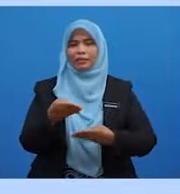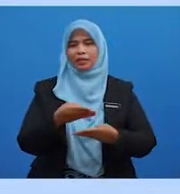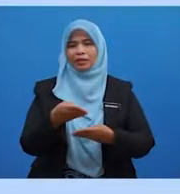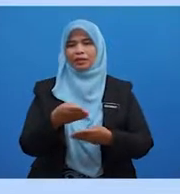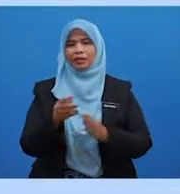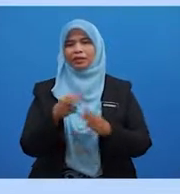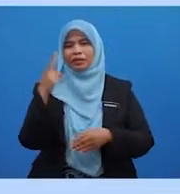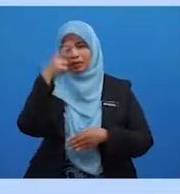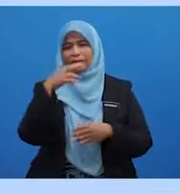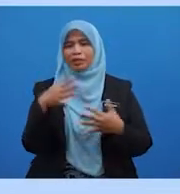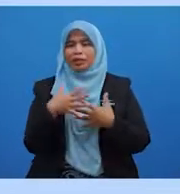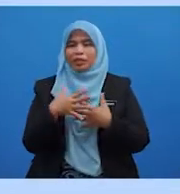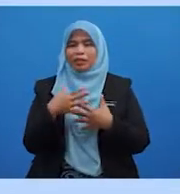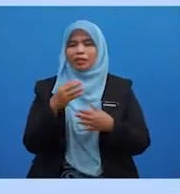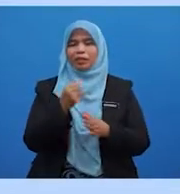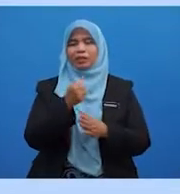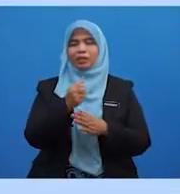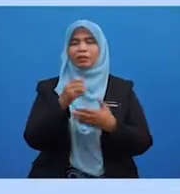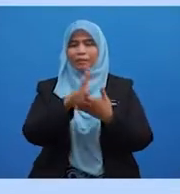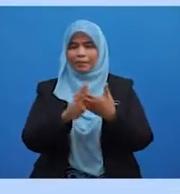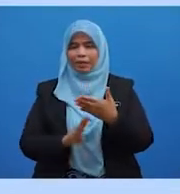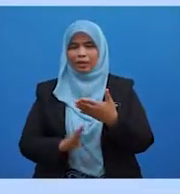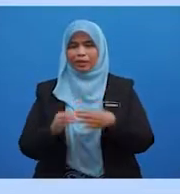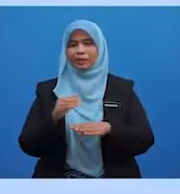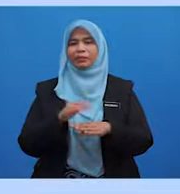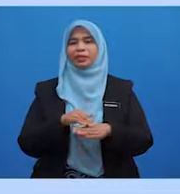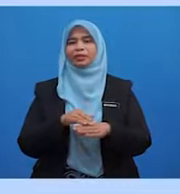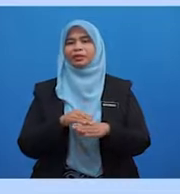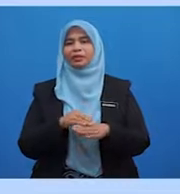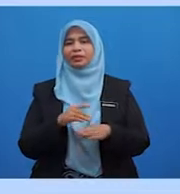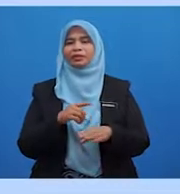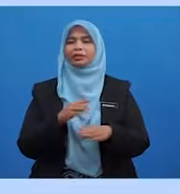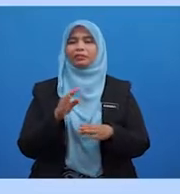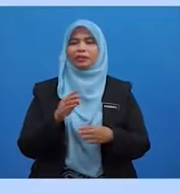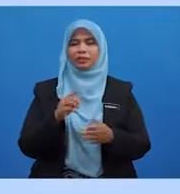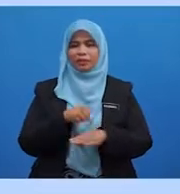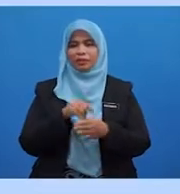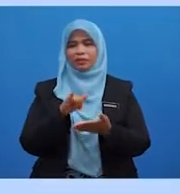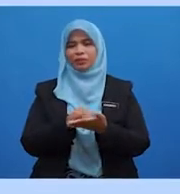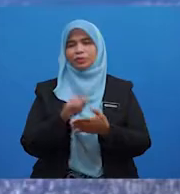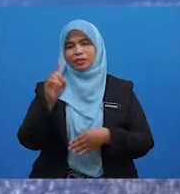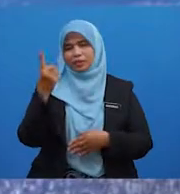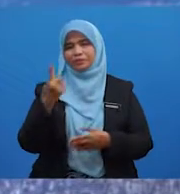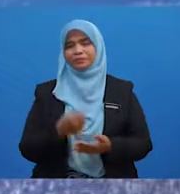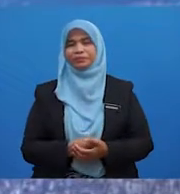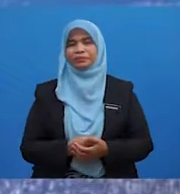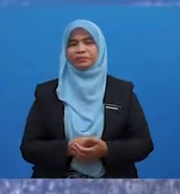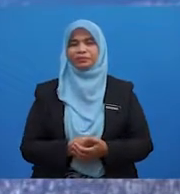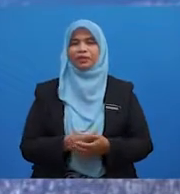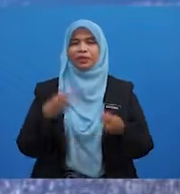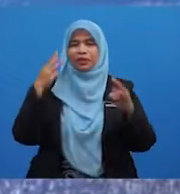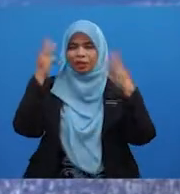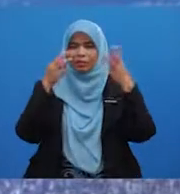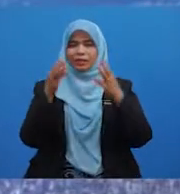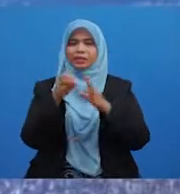balas terhadap ketakutan atau bahaya pada keadaan tersebut sahaja. Kebimbangan seketika